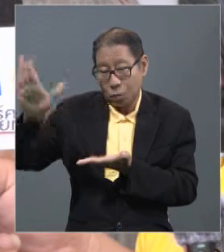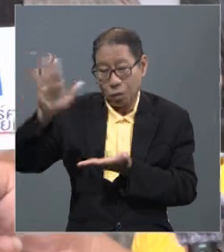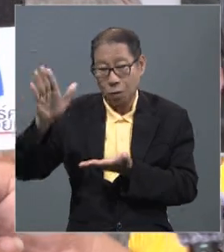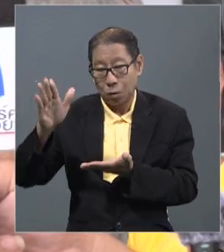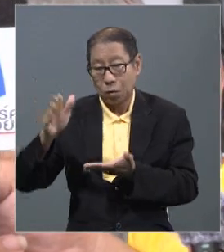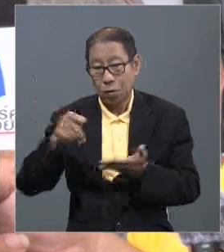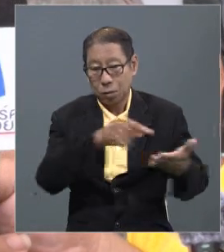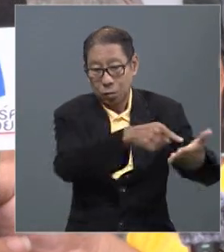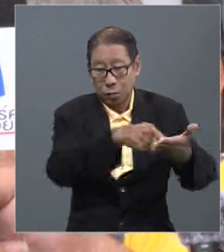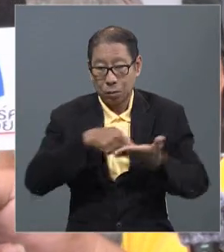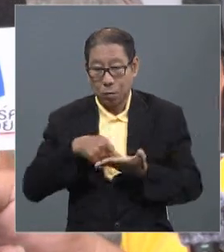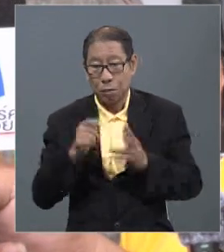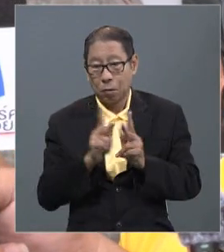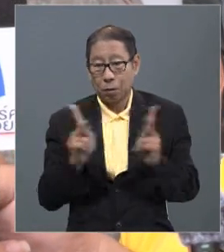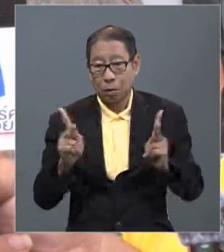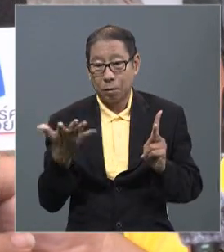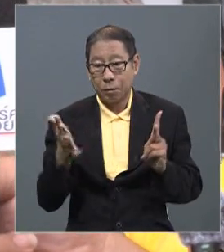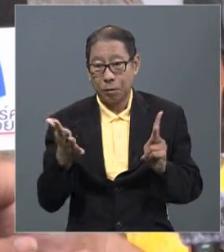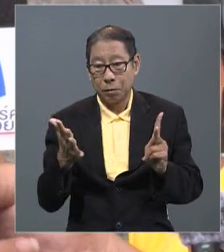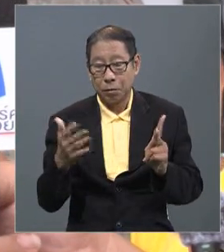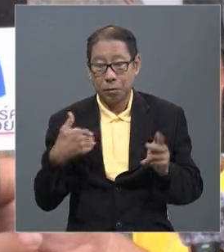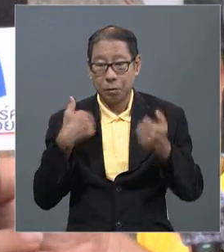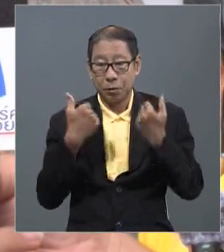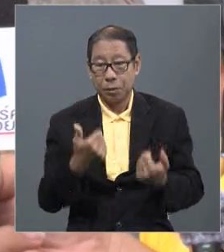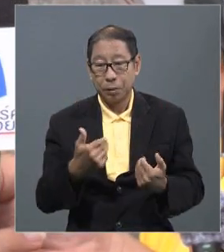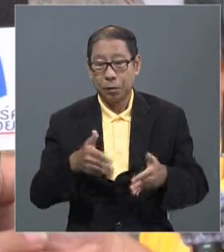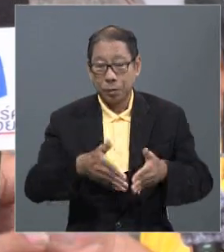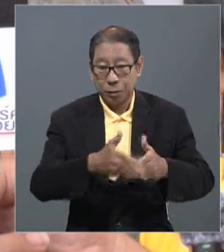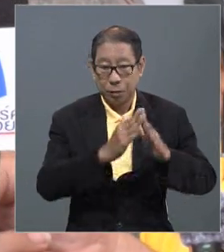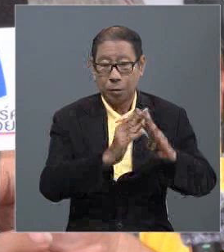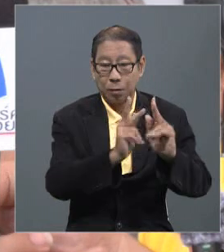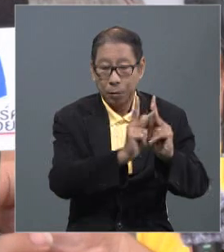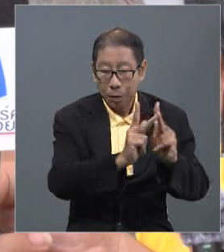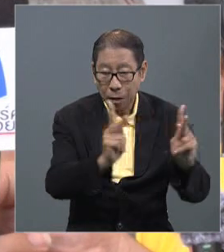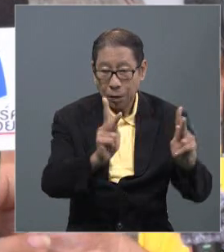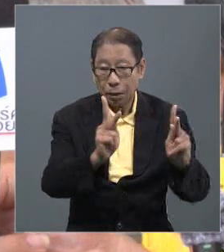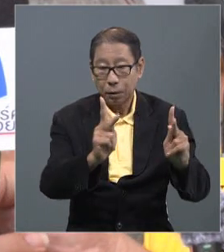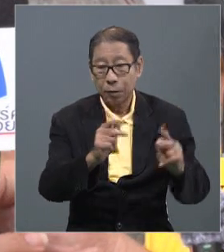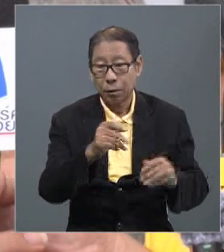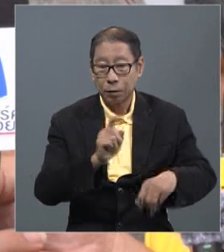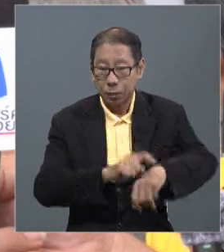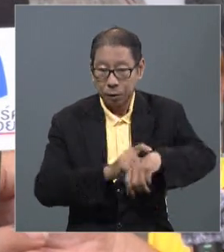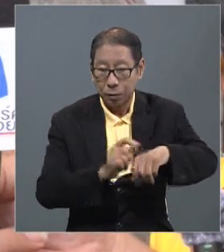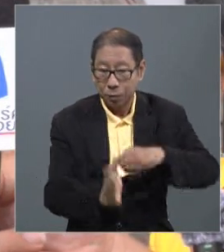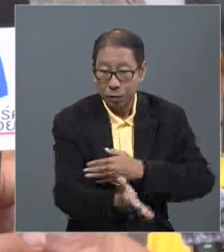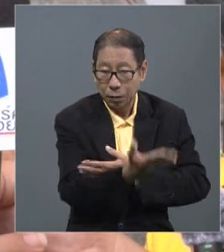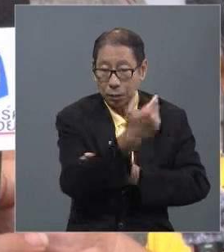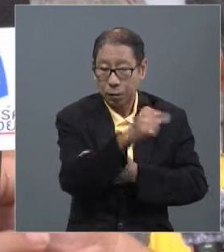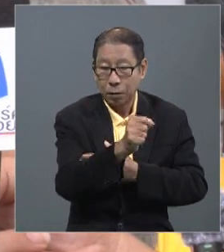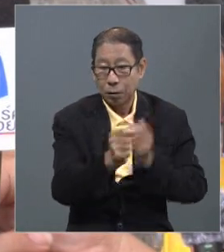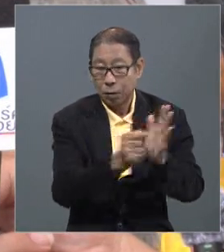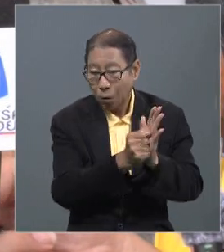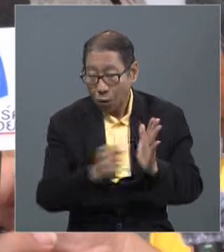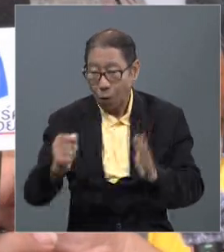คณะกรรมการสอบสวนเพราะอะไรครับเพราะว่าตั้งกรรมการสอบสวน10โมงเช้าให้ผมออกตอนเที่ย